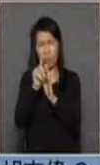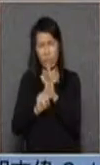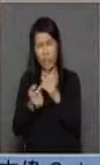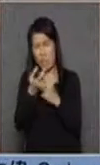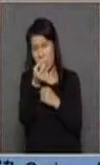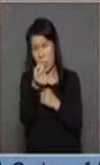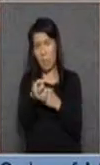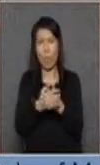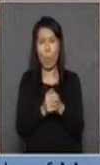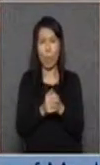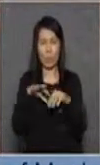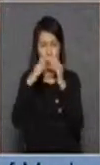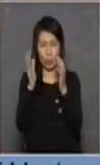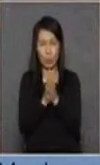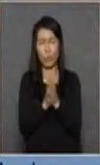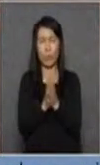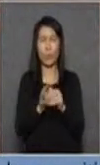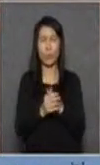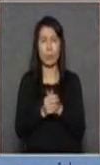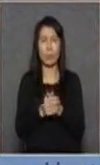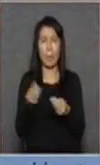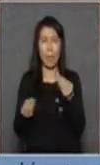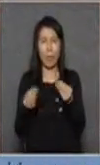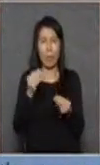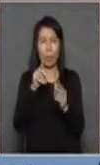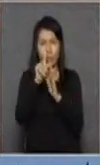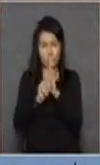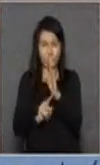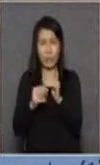個整體嘅比率嘅。